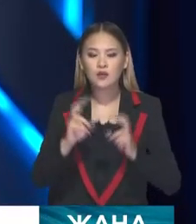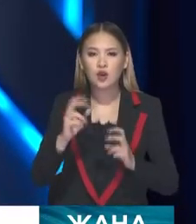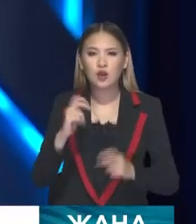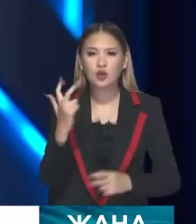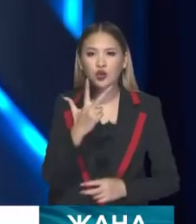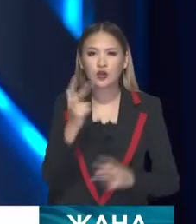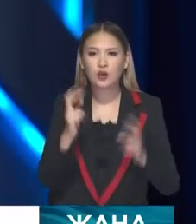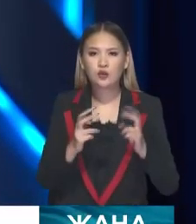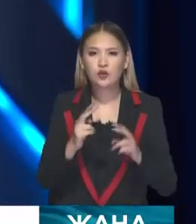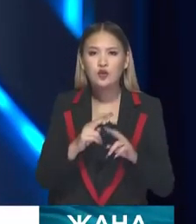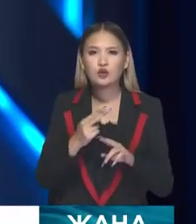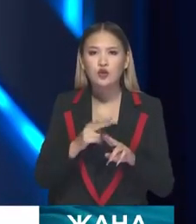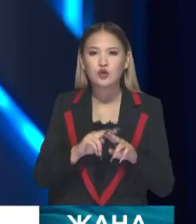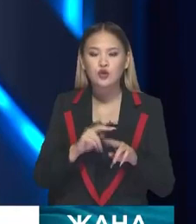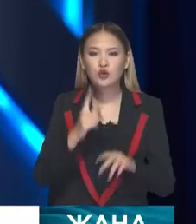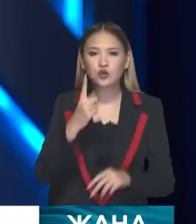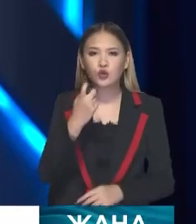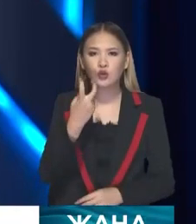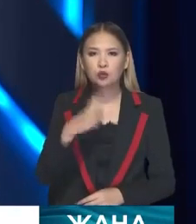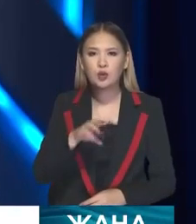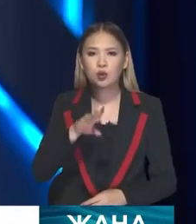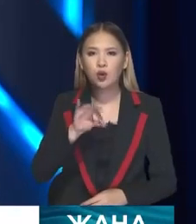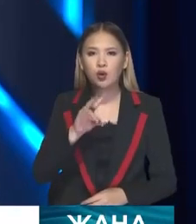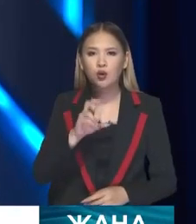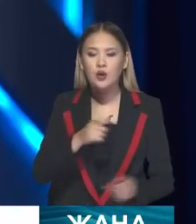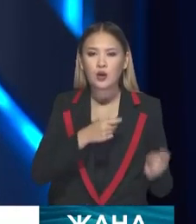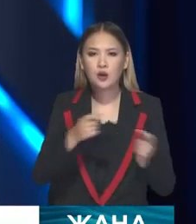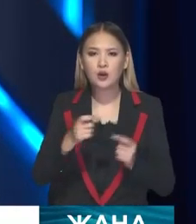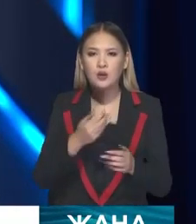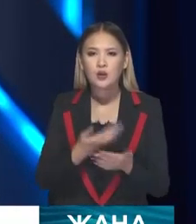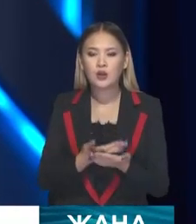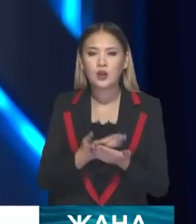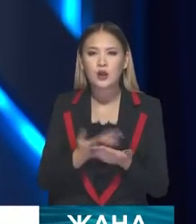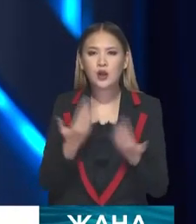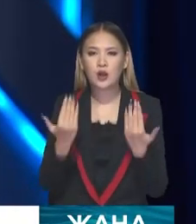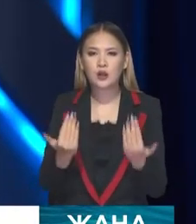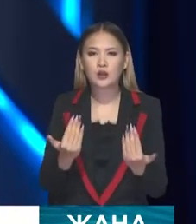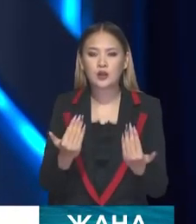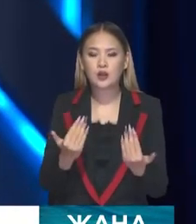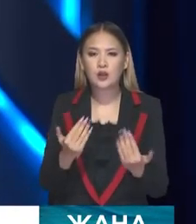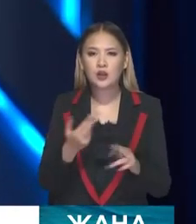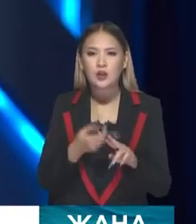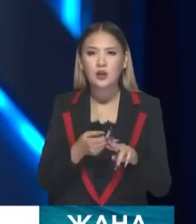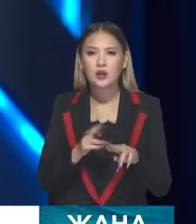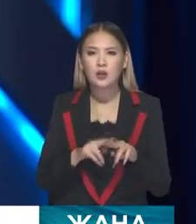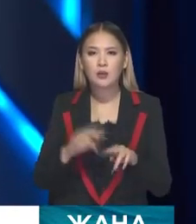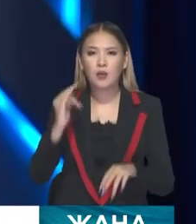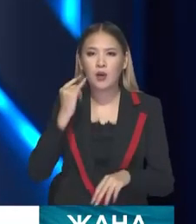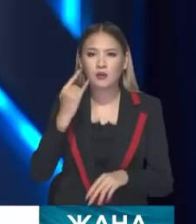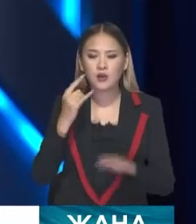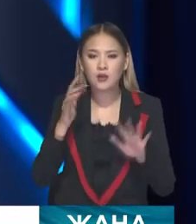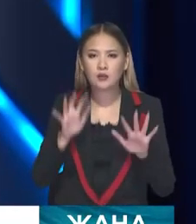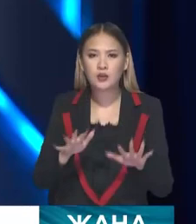заводтың 120 мың тонна ғана шығарылады. Оның, допустим, қазір основном бізде Каспий битум и Павлодар, олар